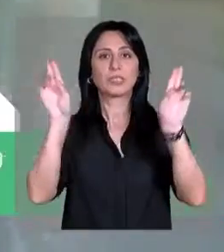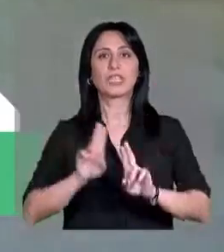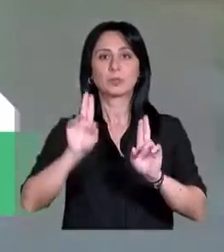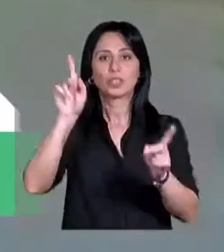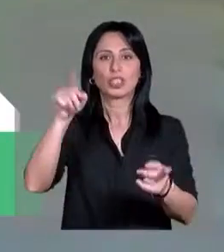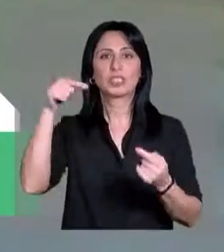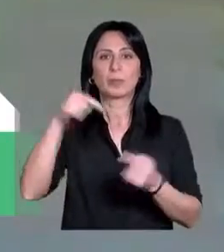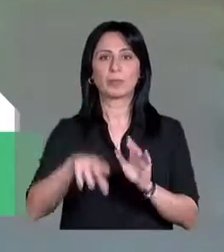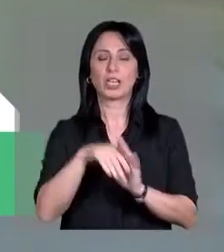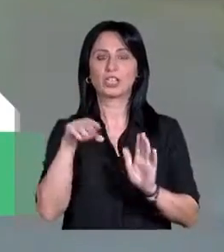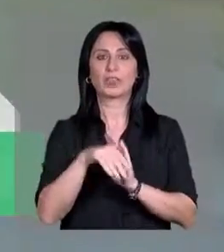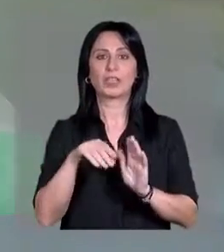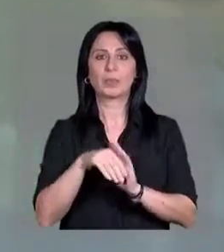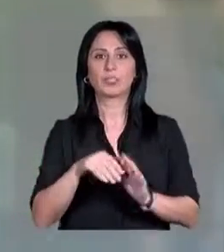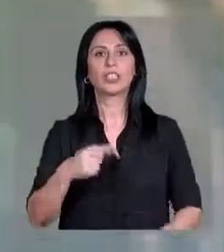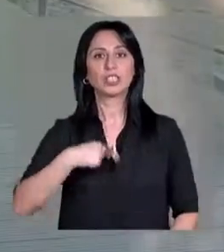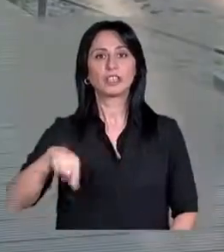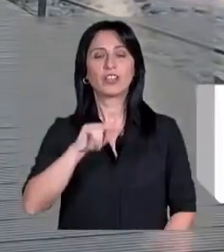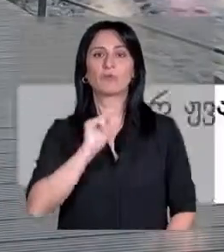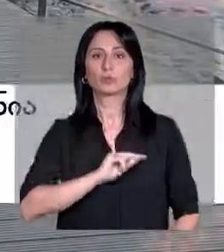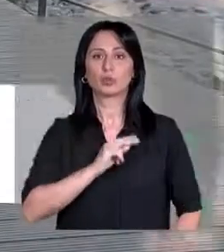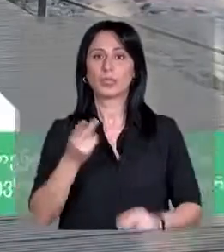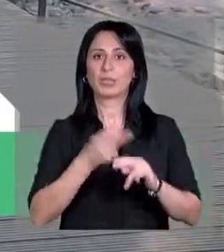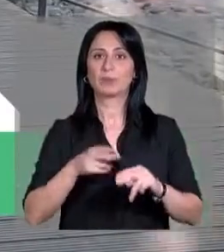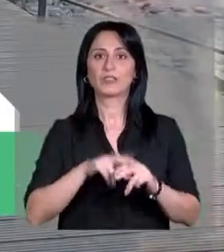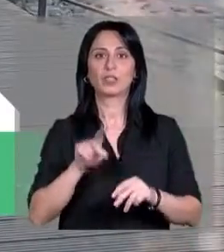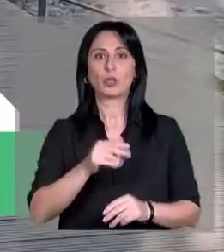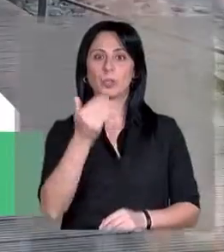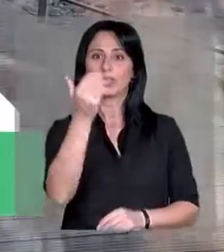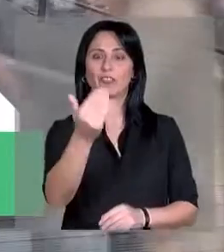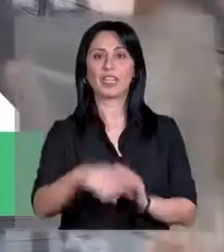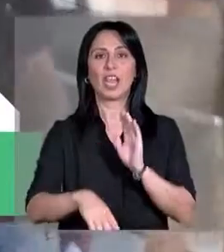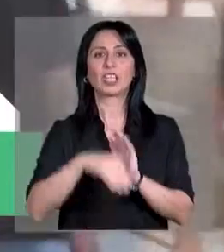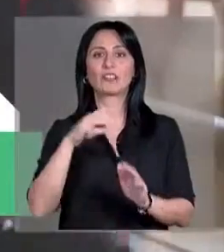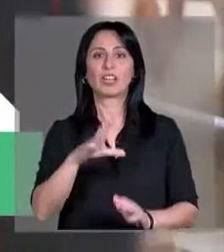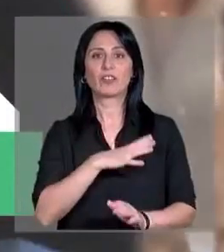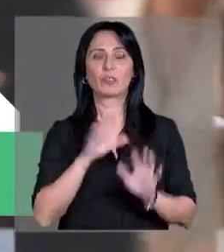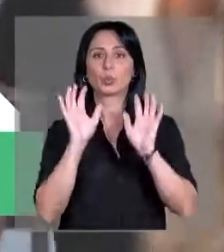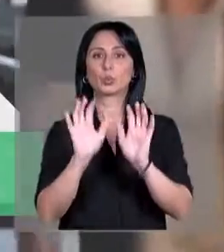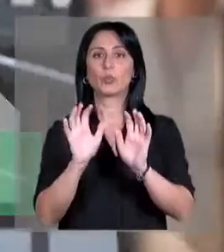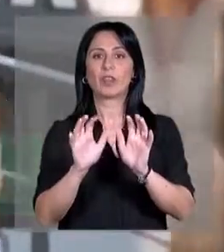საერთაშორისო სტანდარტების შესაბამის არჩევნებს. ჩვენ მუშაობთ იმისთვის, რომ თქვენი